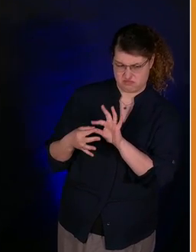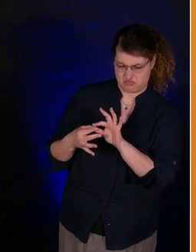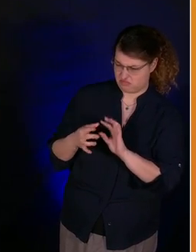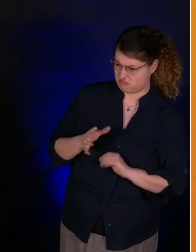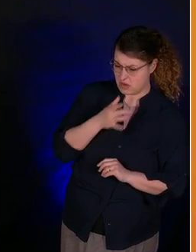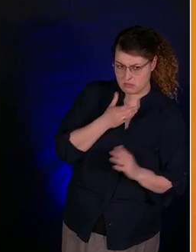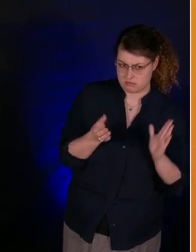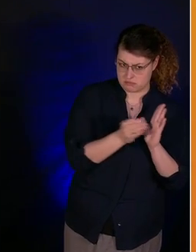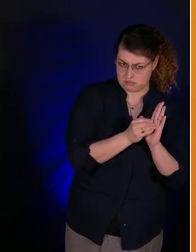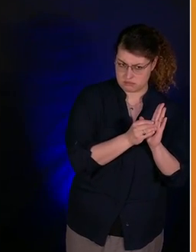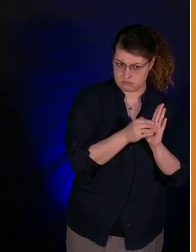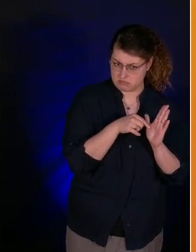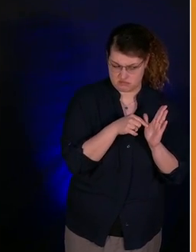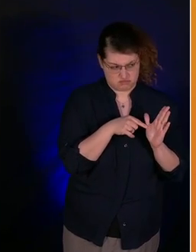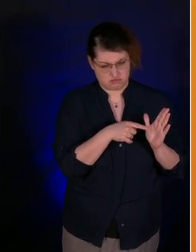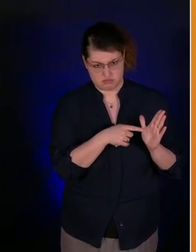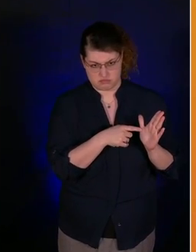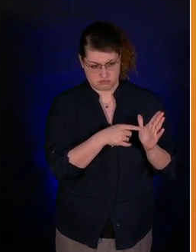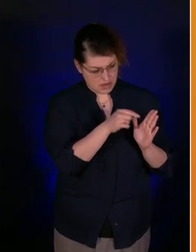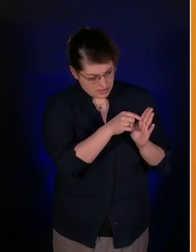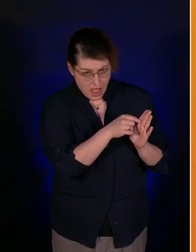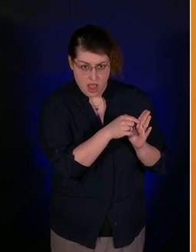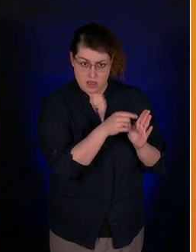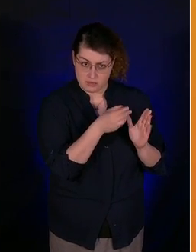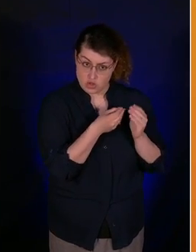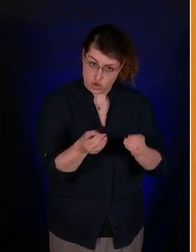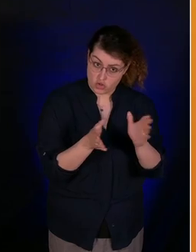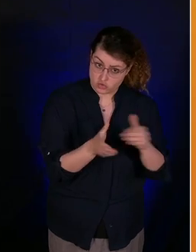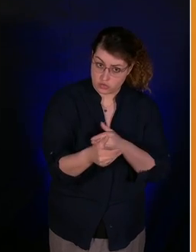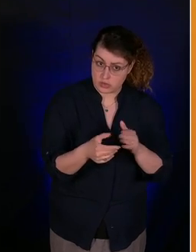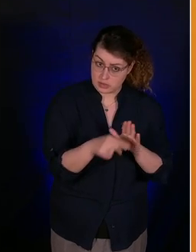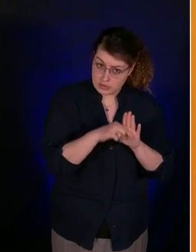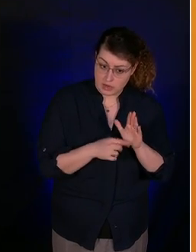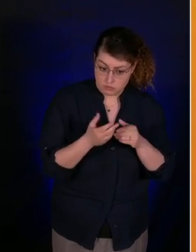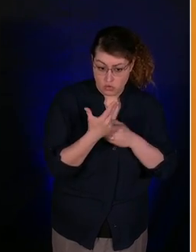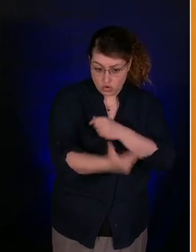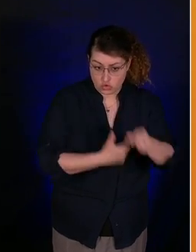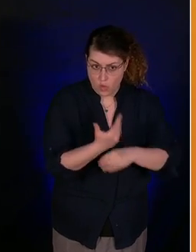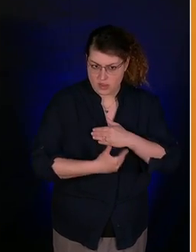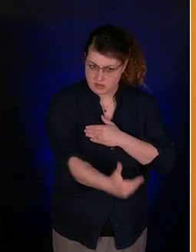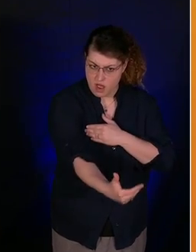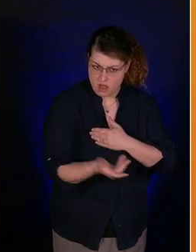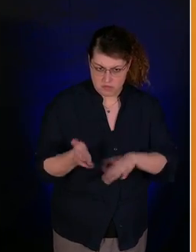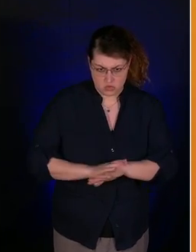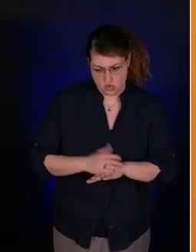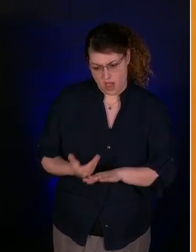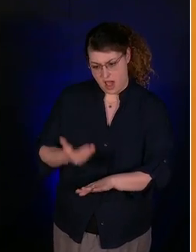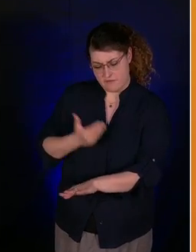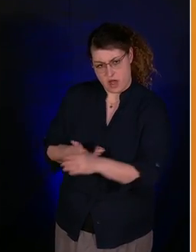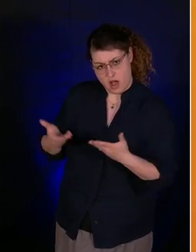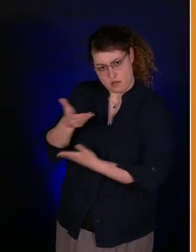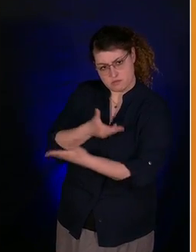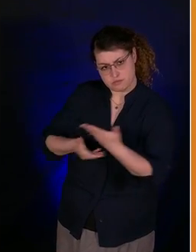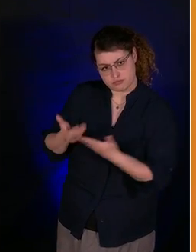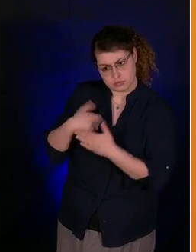soit insérée dans un texte qui pose le cadre pour les 3 ans à venir, alors qu'aucune discussion n'a pu démarrer dans